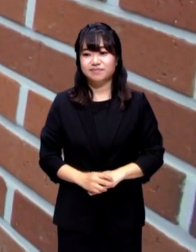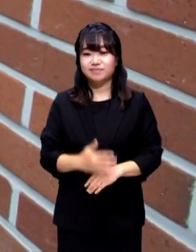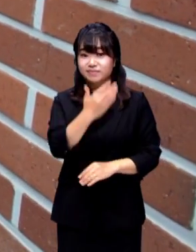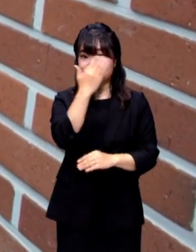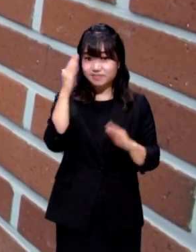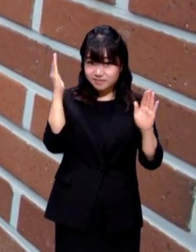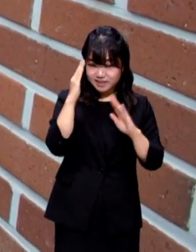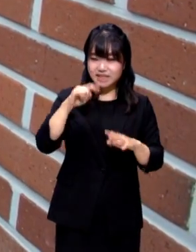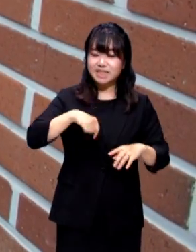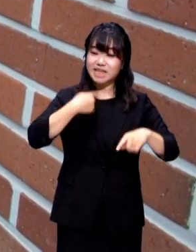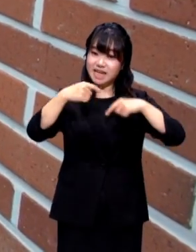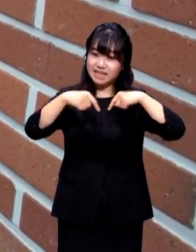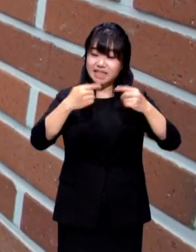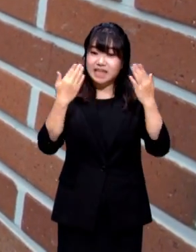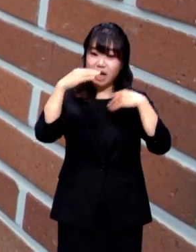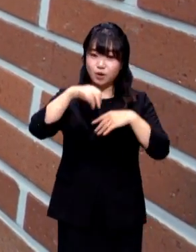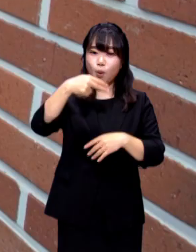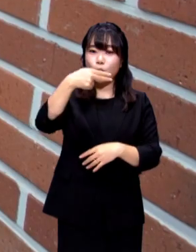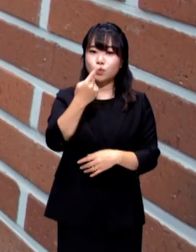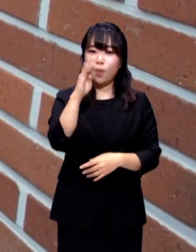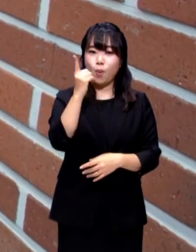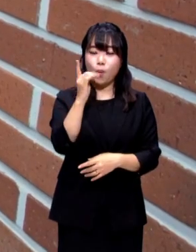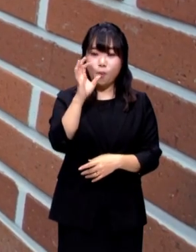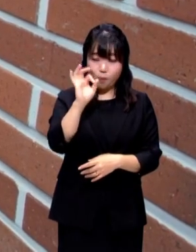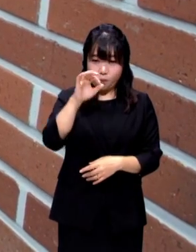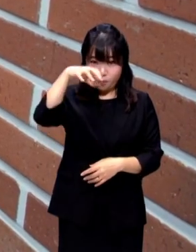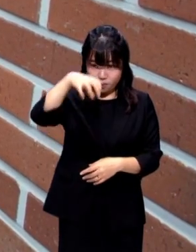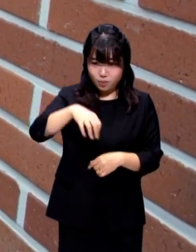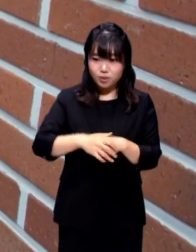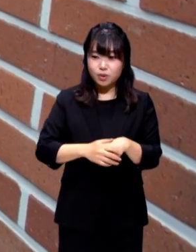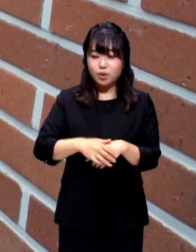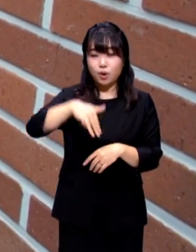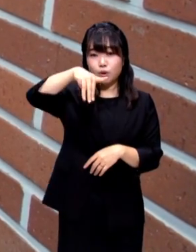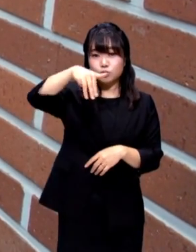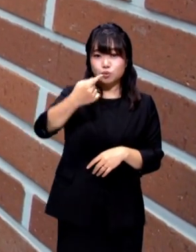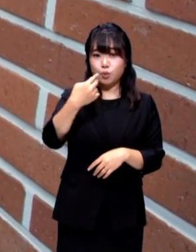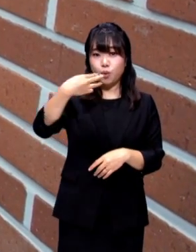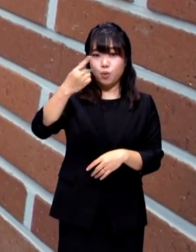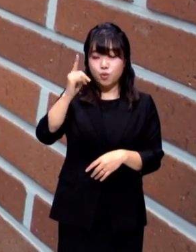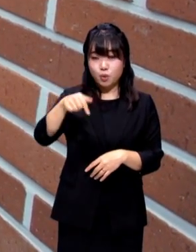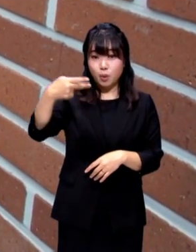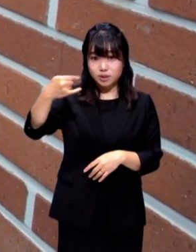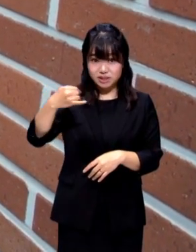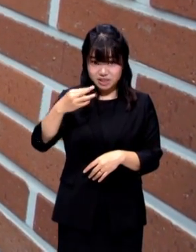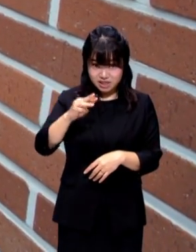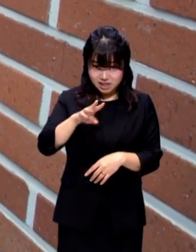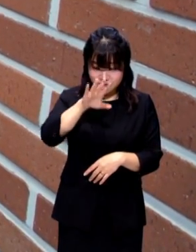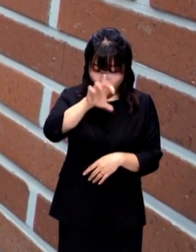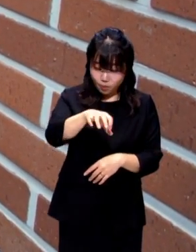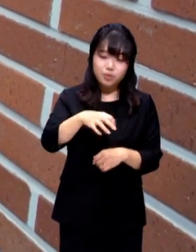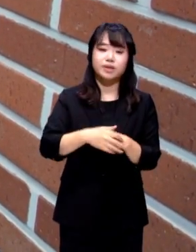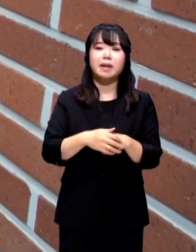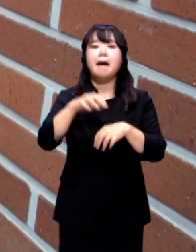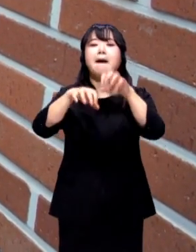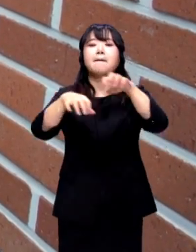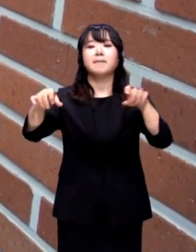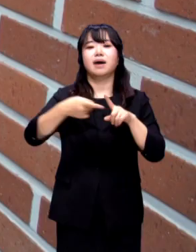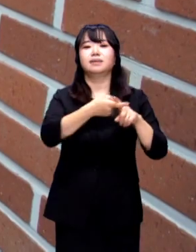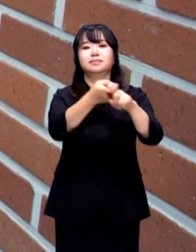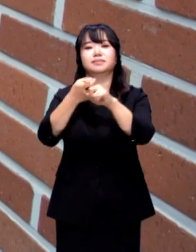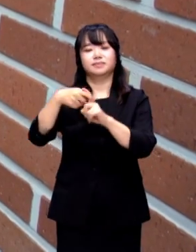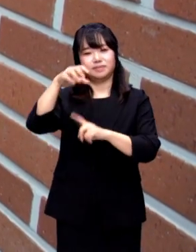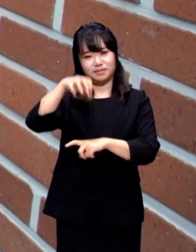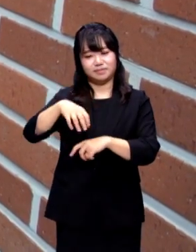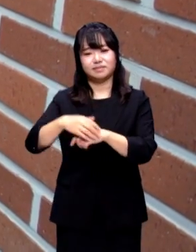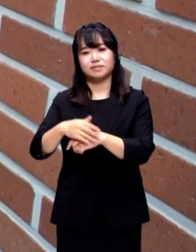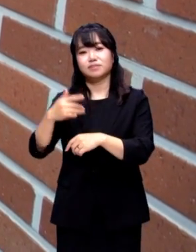청소년 자치학교가 열리는 도봉동 초록들 현장입니다. 초록들은 2019년 문을 연 마을 커뮤니티 공간으로 지역